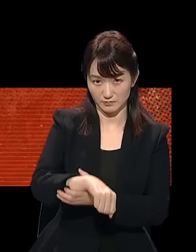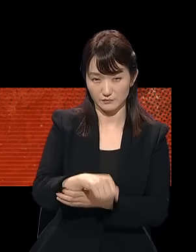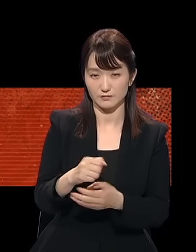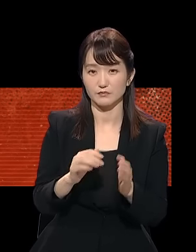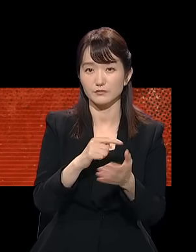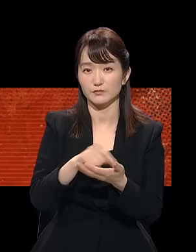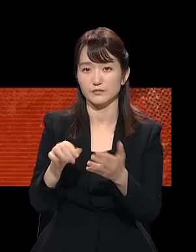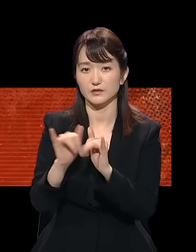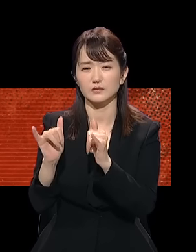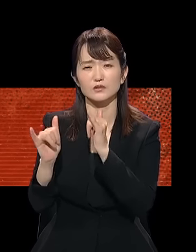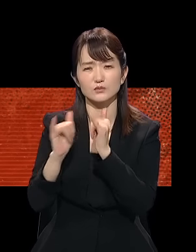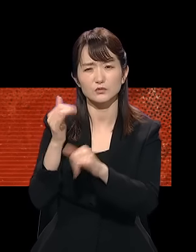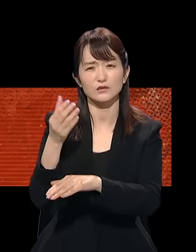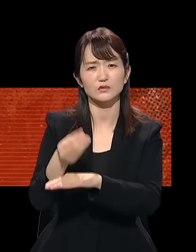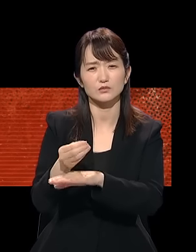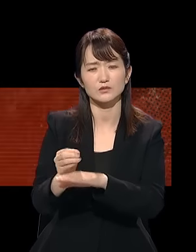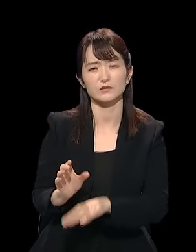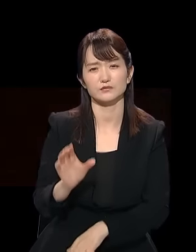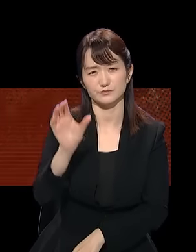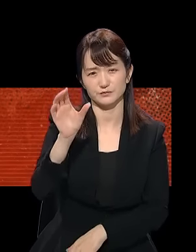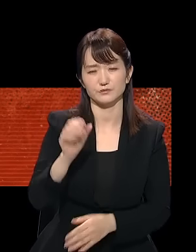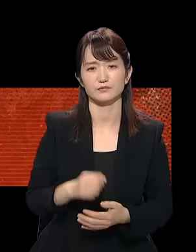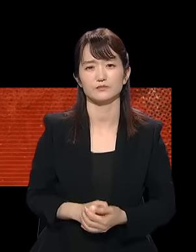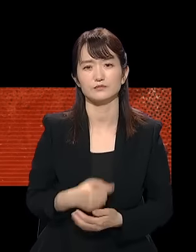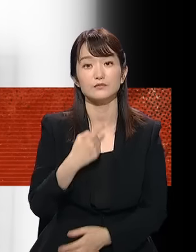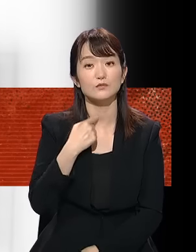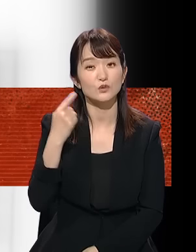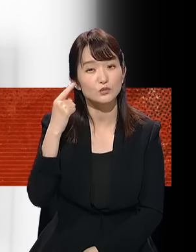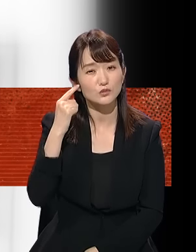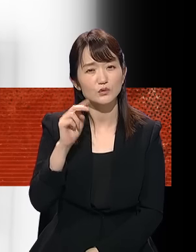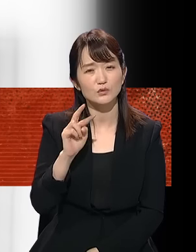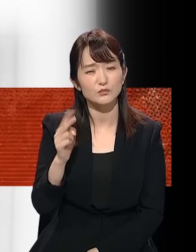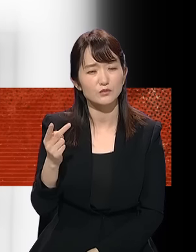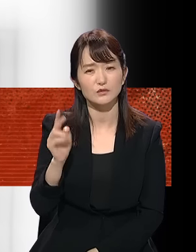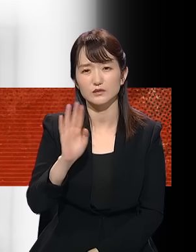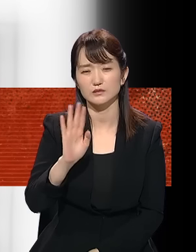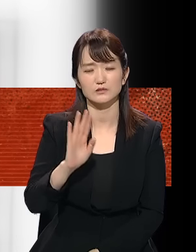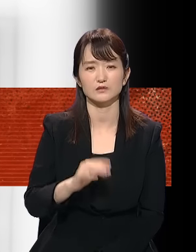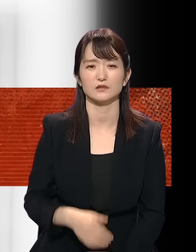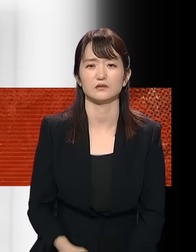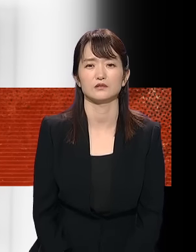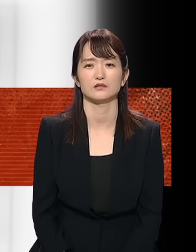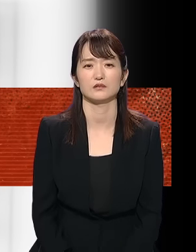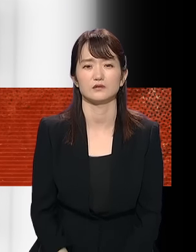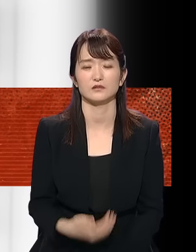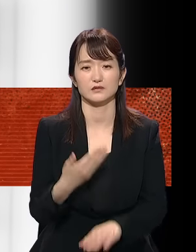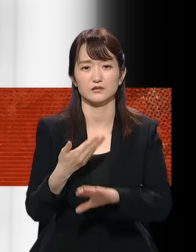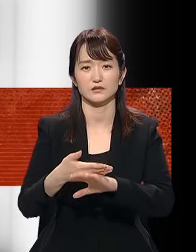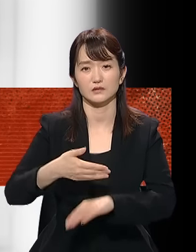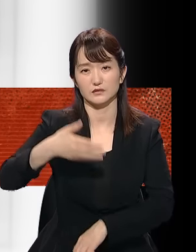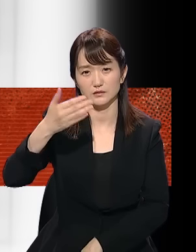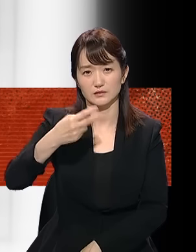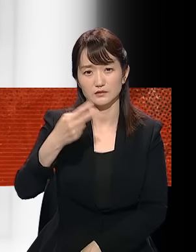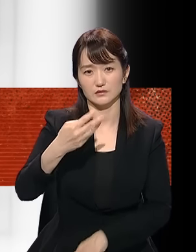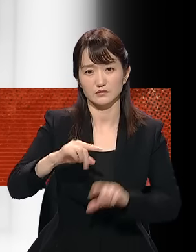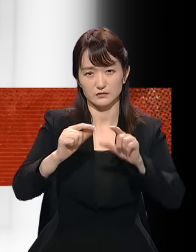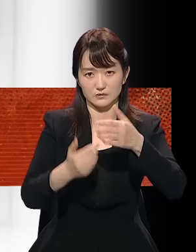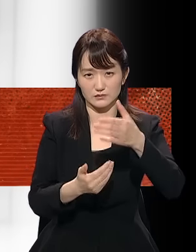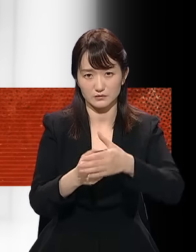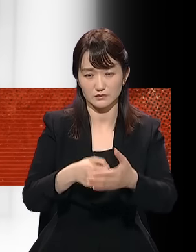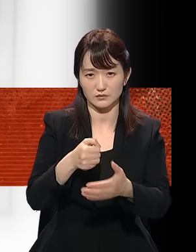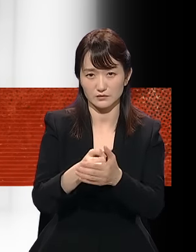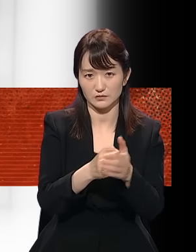피해자와의 통화 녹취록을 올렸는데요 음성은 변조도 하지 않은 상태였습니다 다른 영상에서는 2004년 사건의